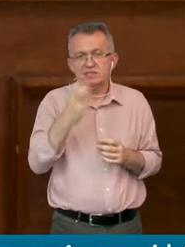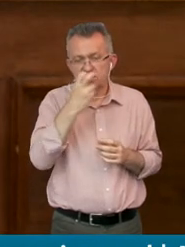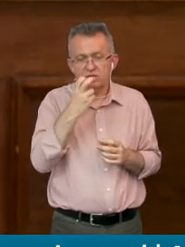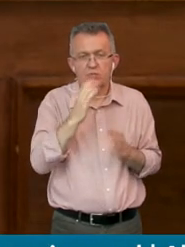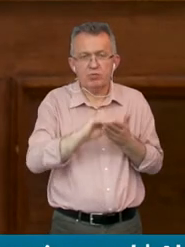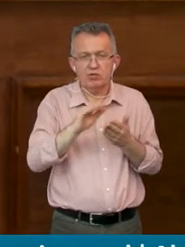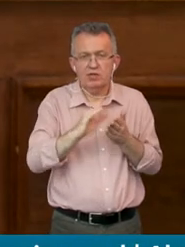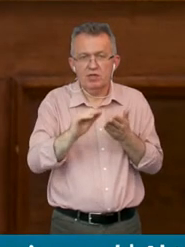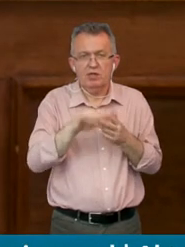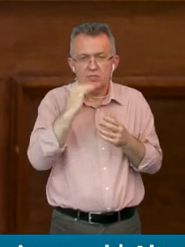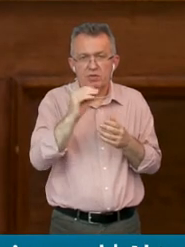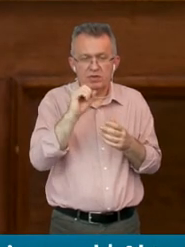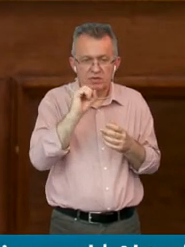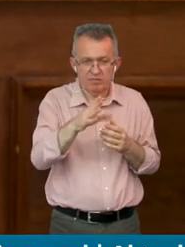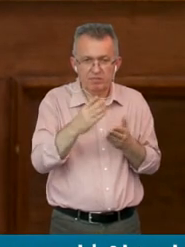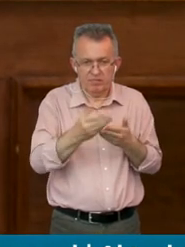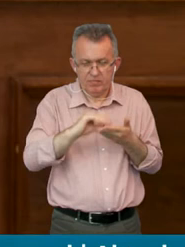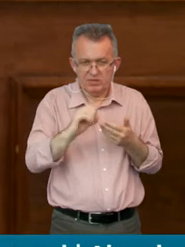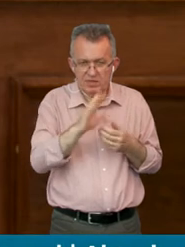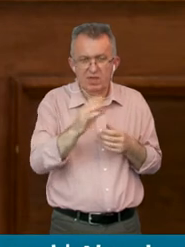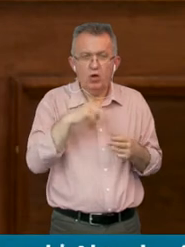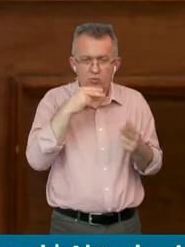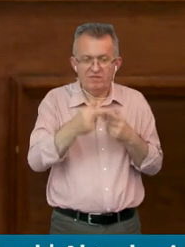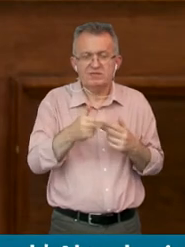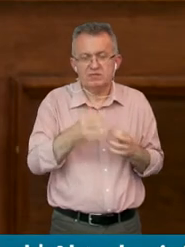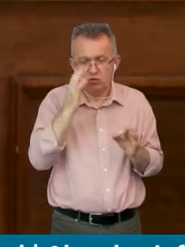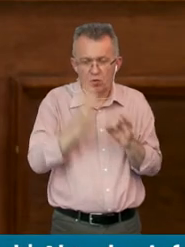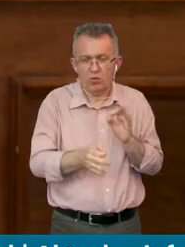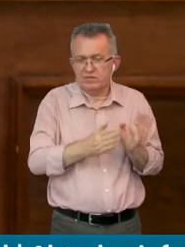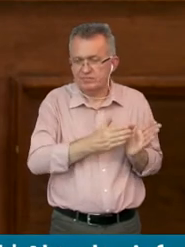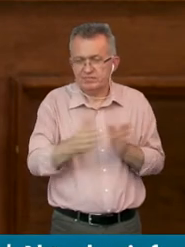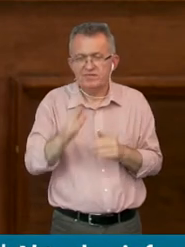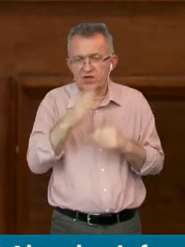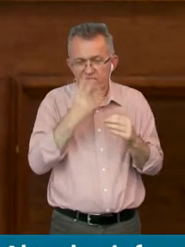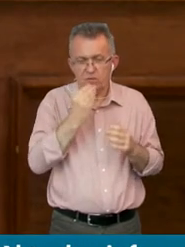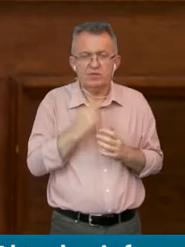proszę napisać szczegółowo. Podamy Panu ten harmonogram.